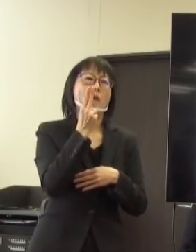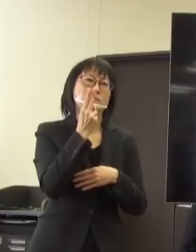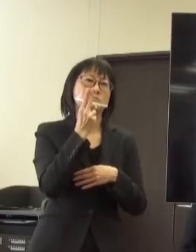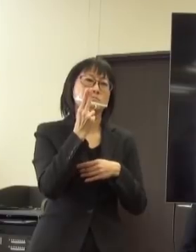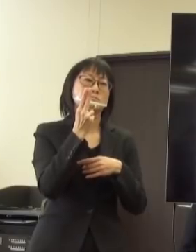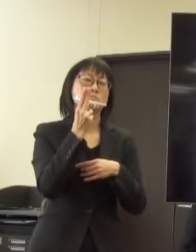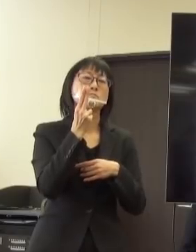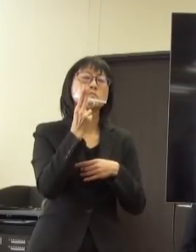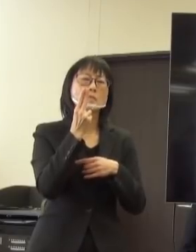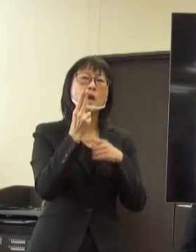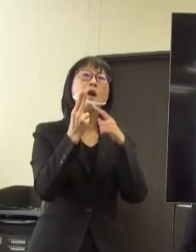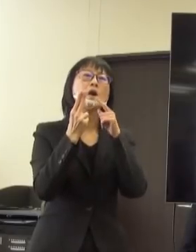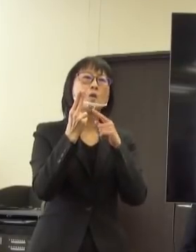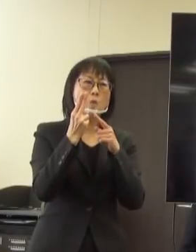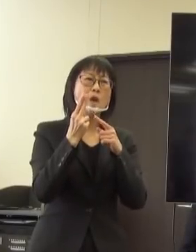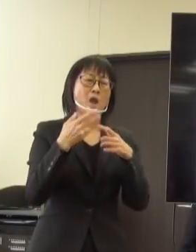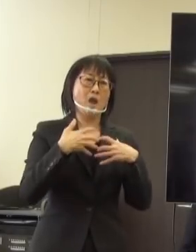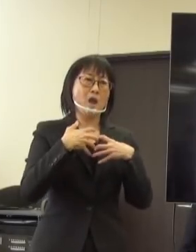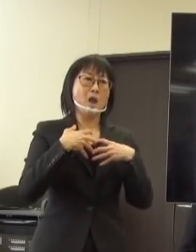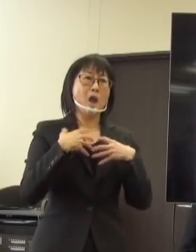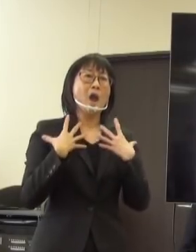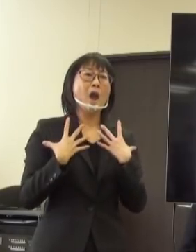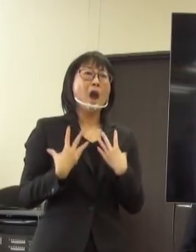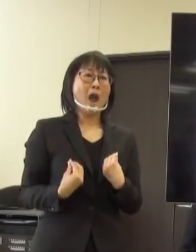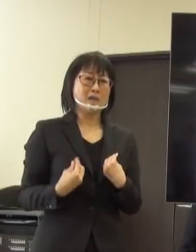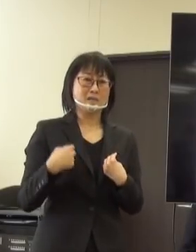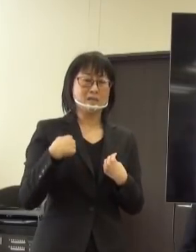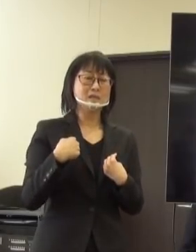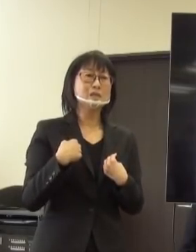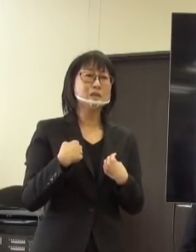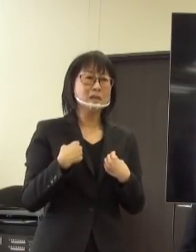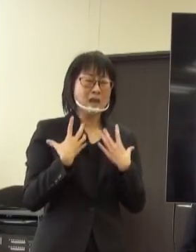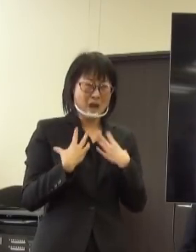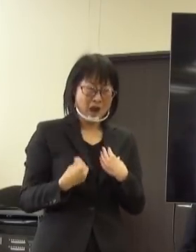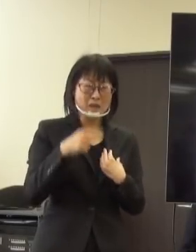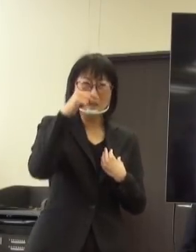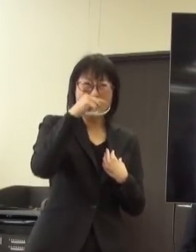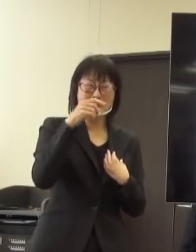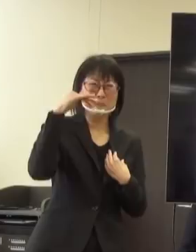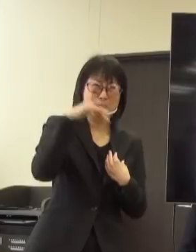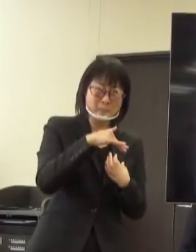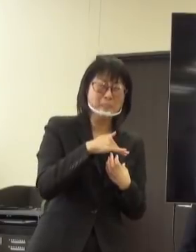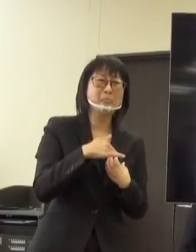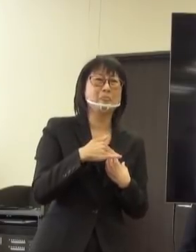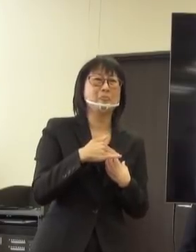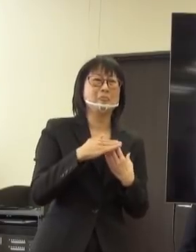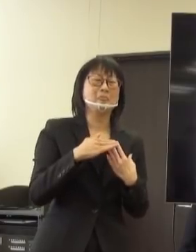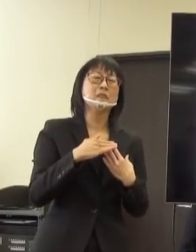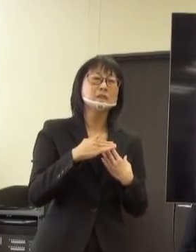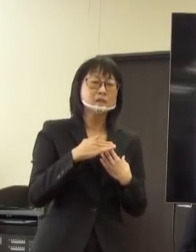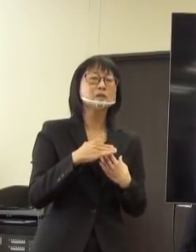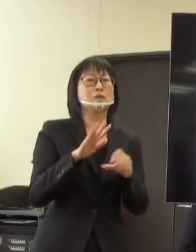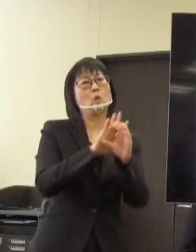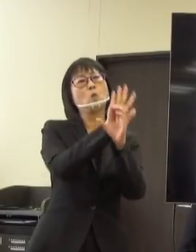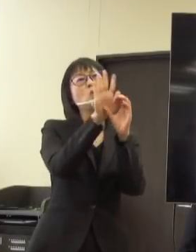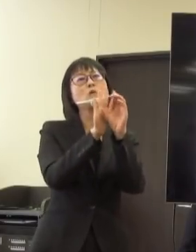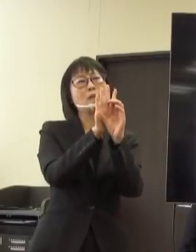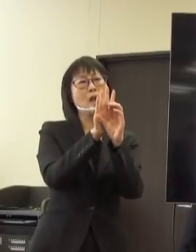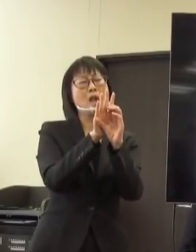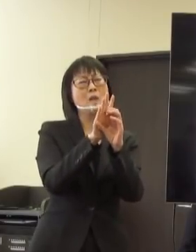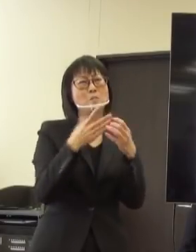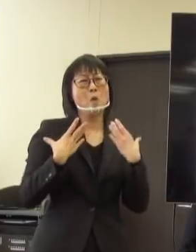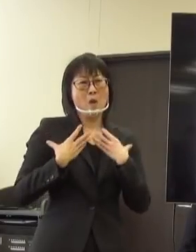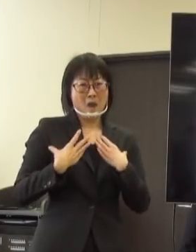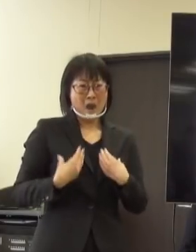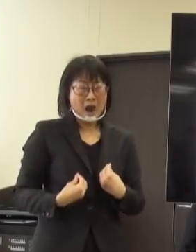状況を悪くして、コロナ肺炎の増を増長しております。